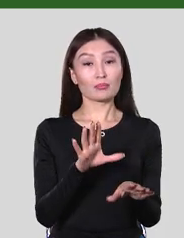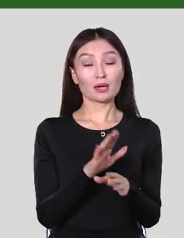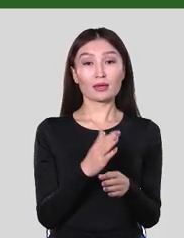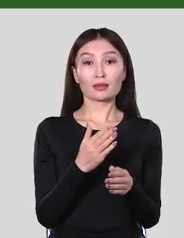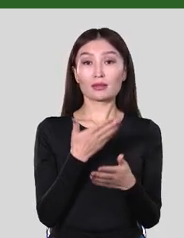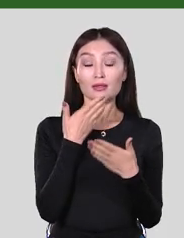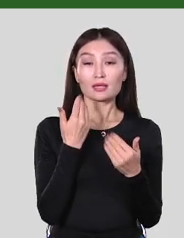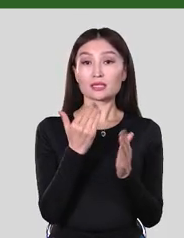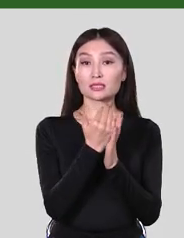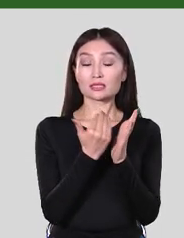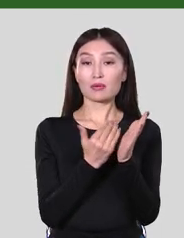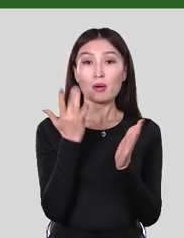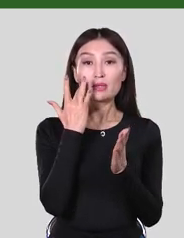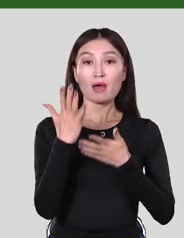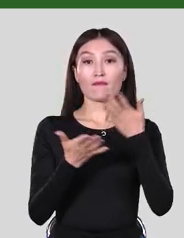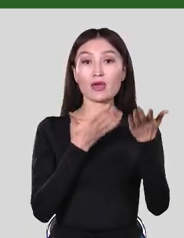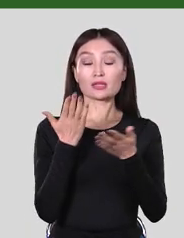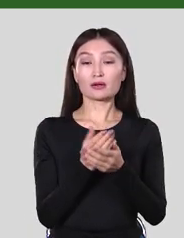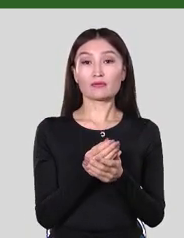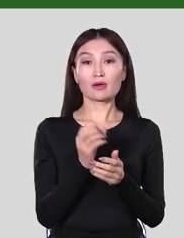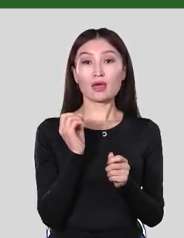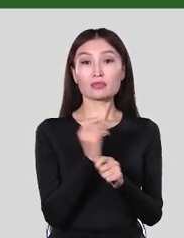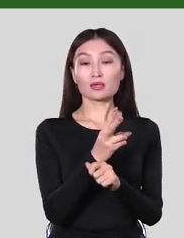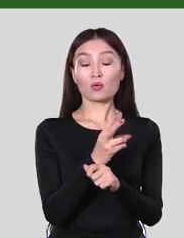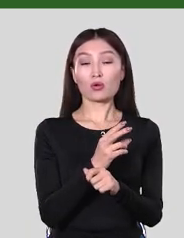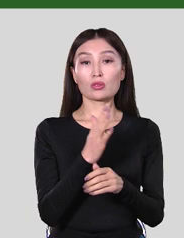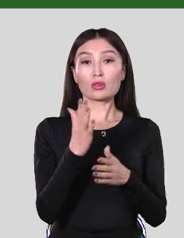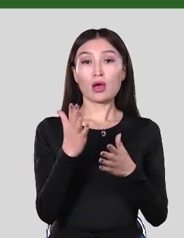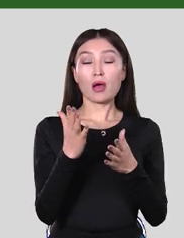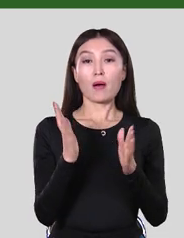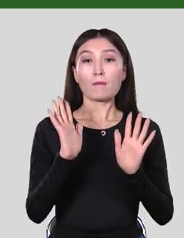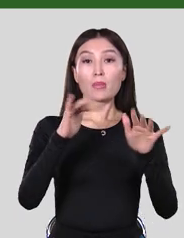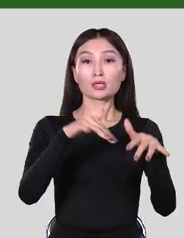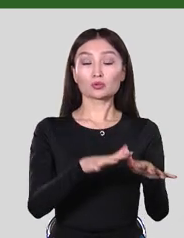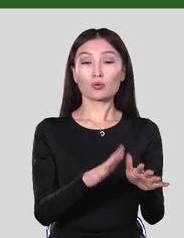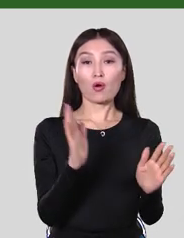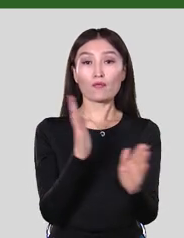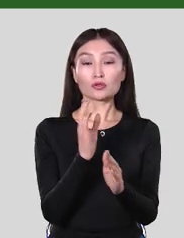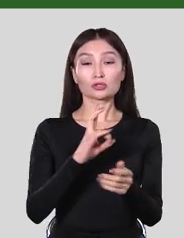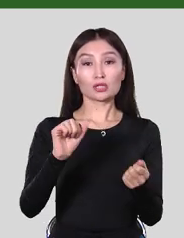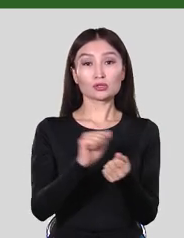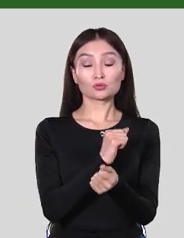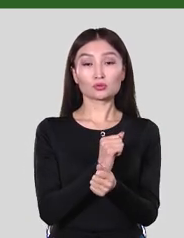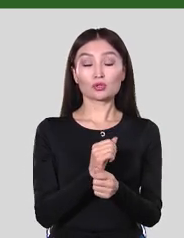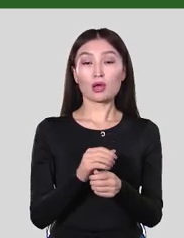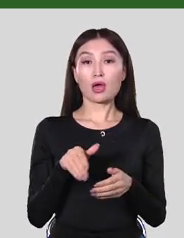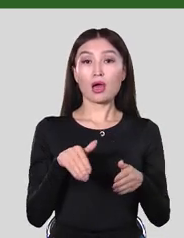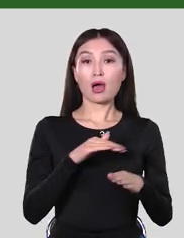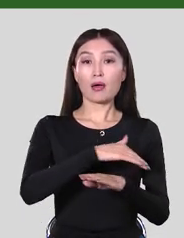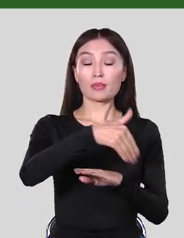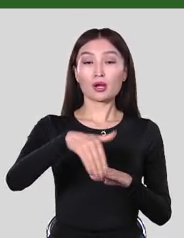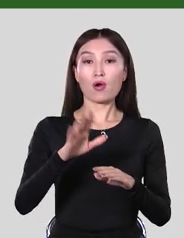если система постоянных ветров не гонит морской воздух на сушу. А вдоль берега движутся